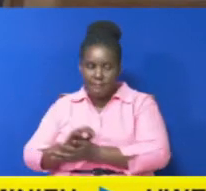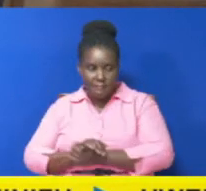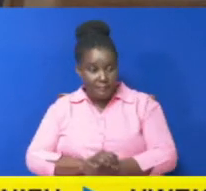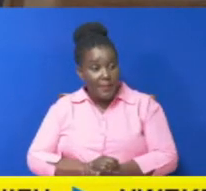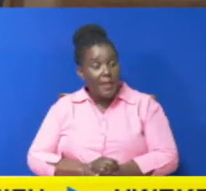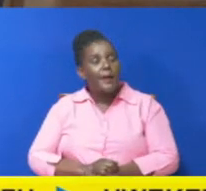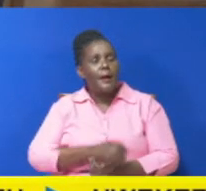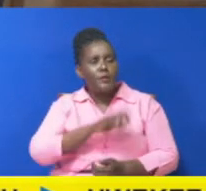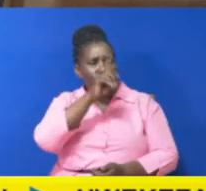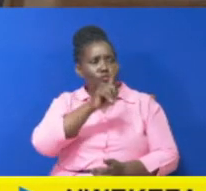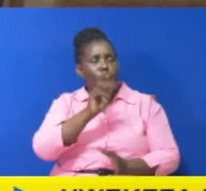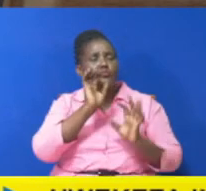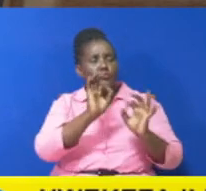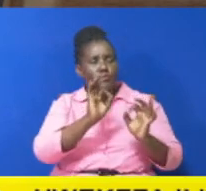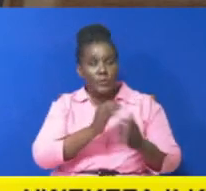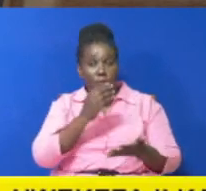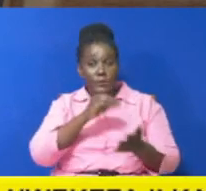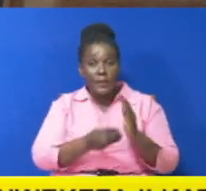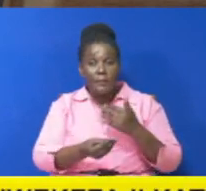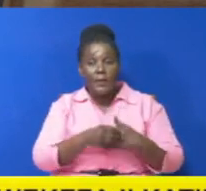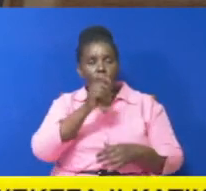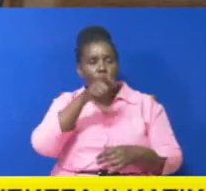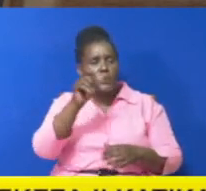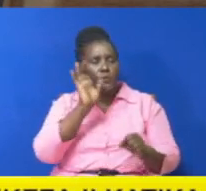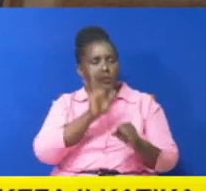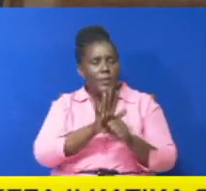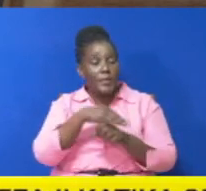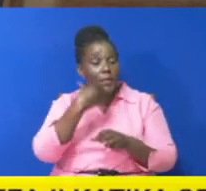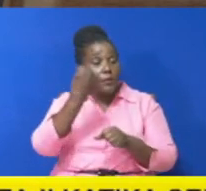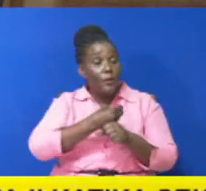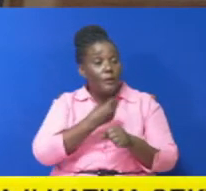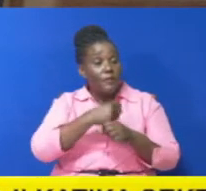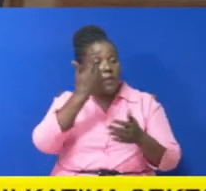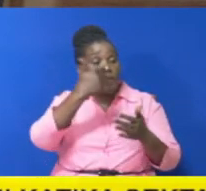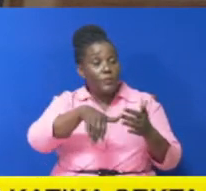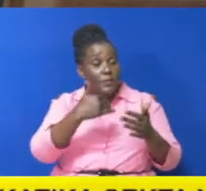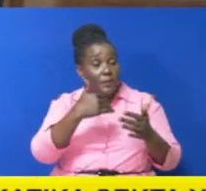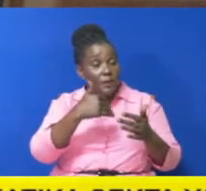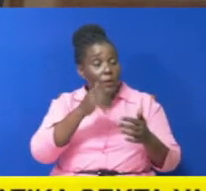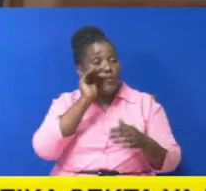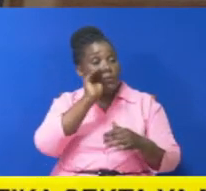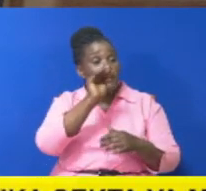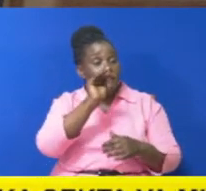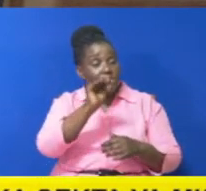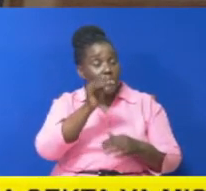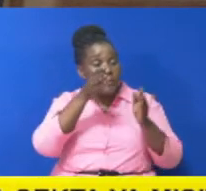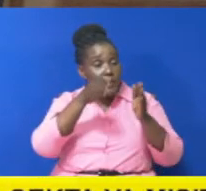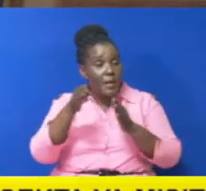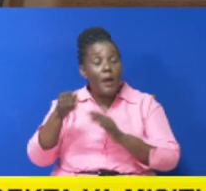zuri sana mtangazaji, kwa sababu watu wengi wanafanya usafirishaji haramu wa binadamu bila kujua.